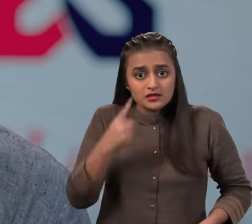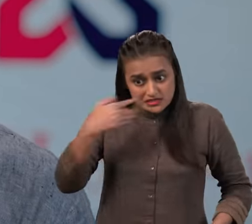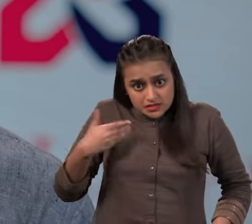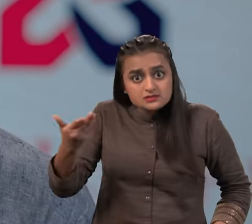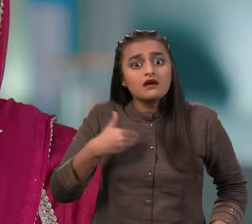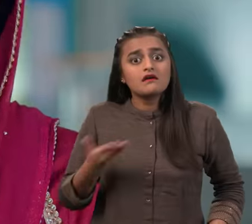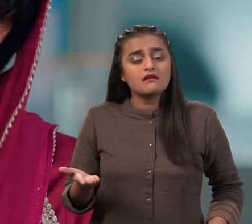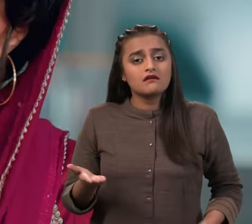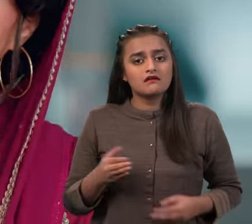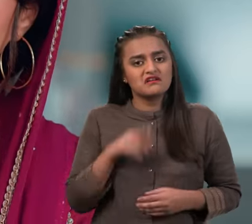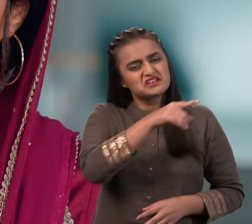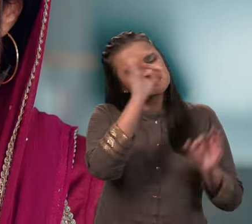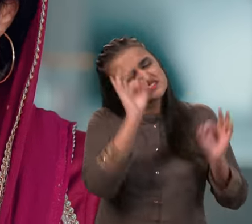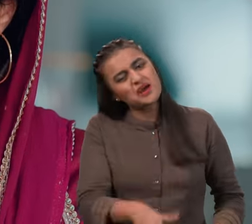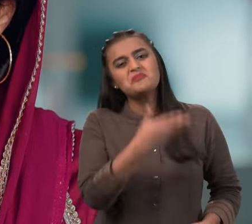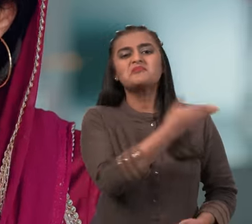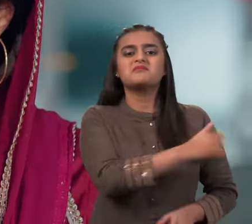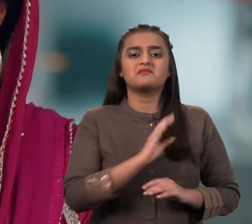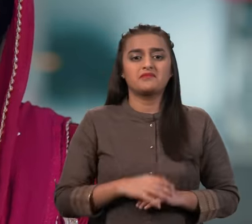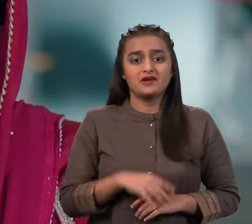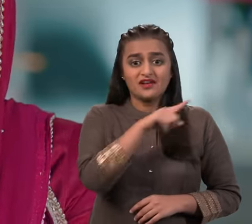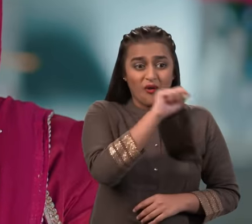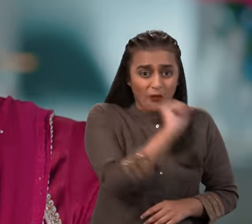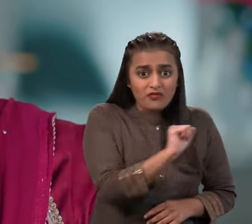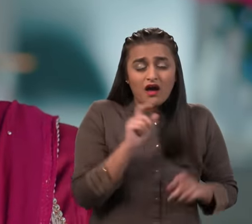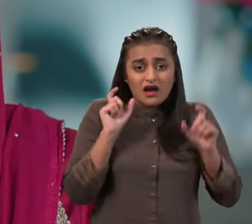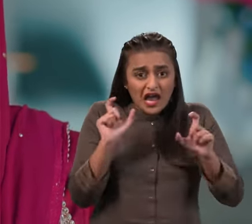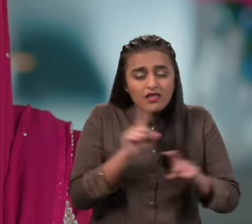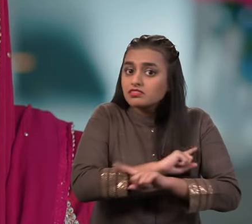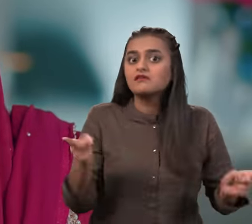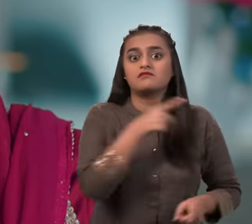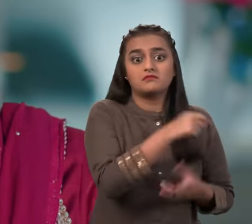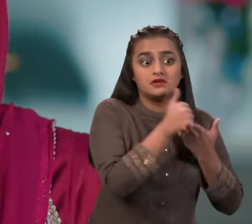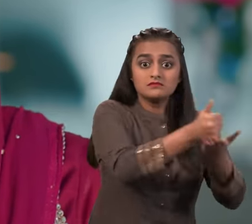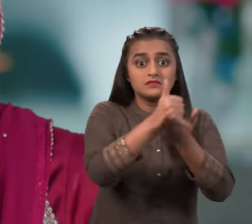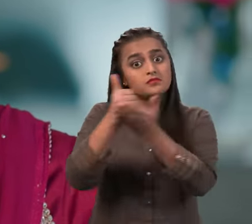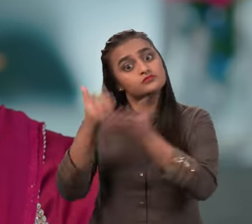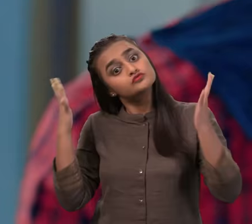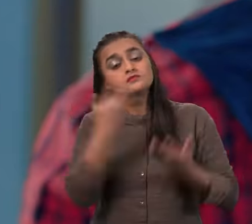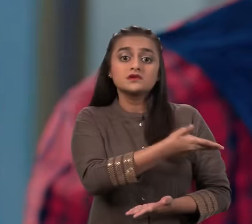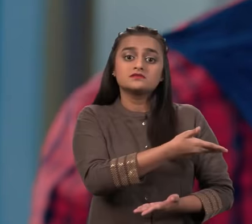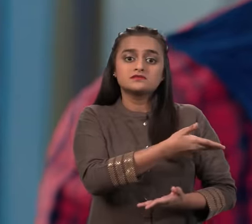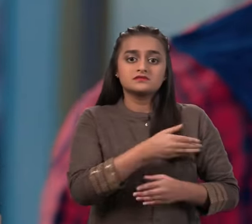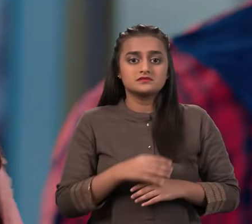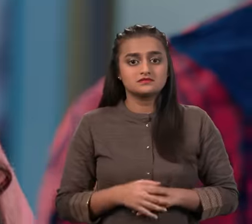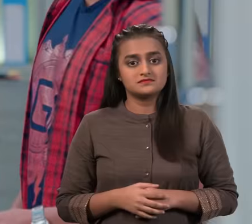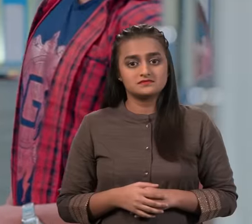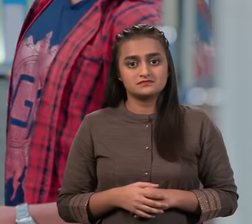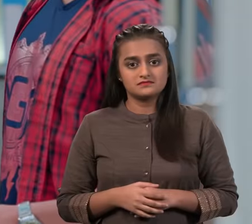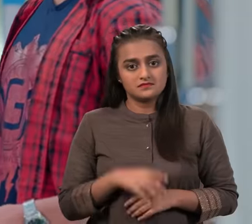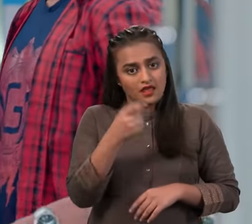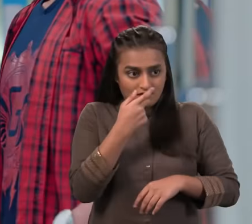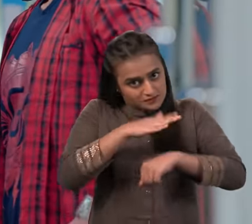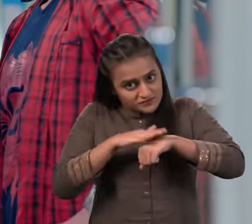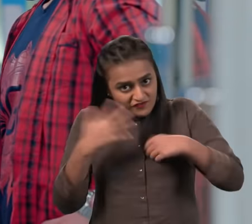तेरी। ऐसी है ये, खुद के मामलों में इतनी लापरवाह है और दूसरों की बड़ी परवाह है तुझे। दवा